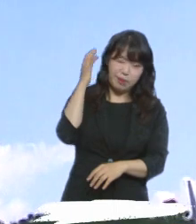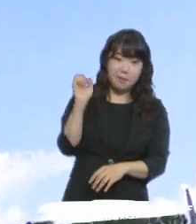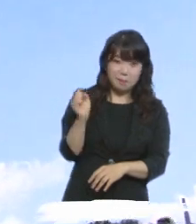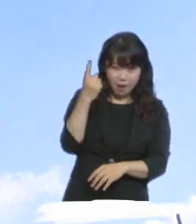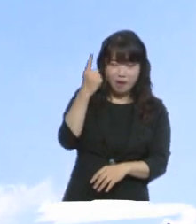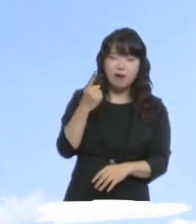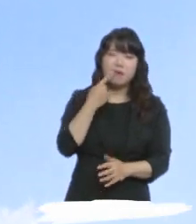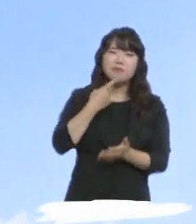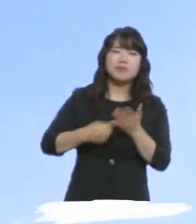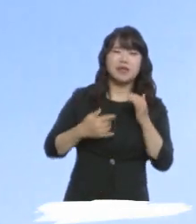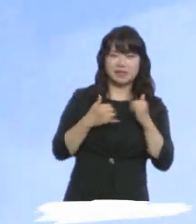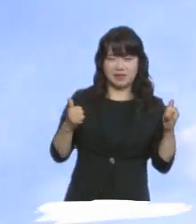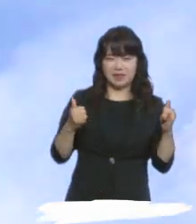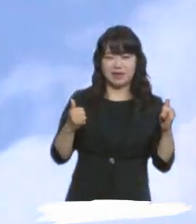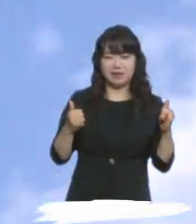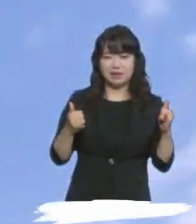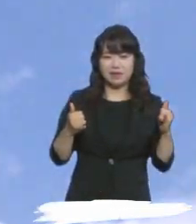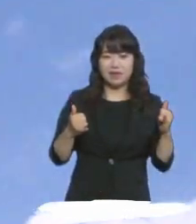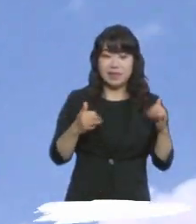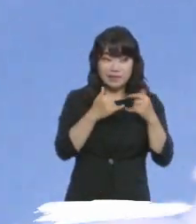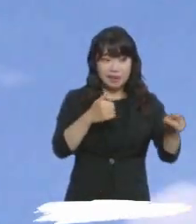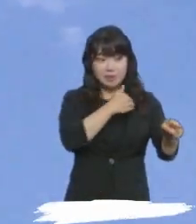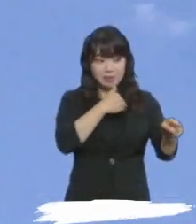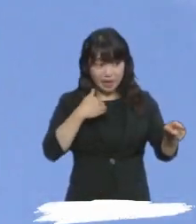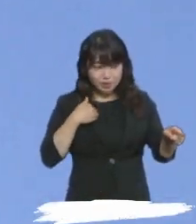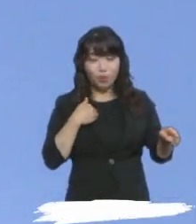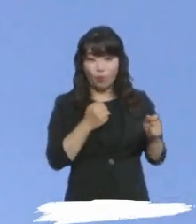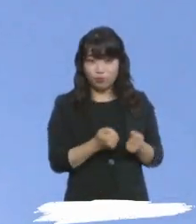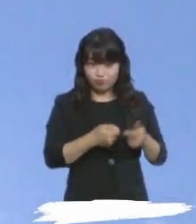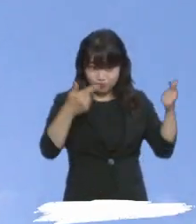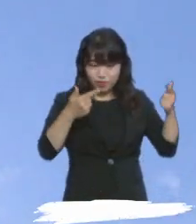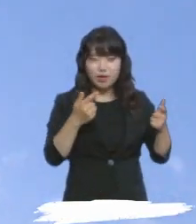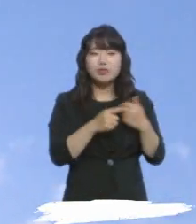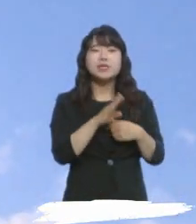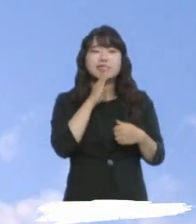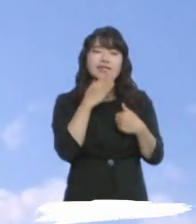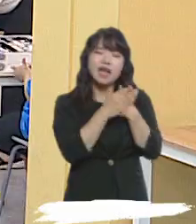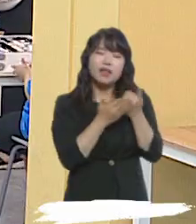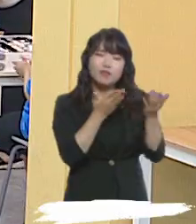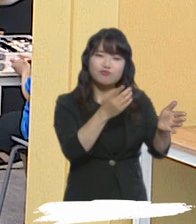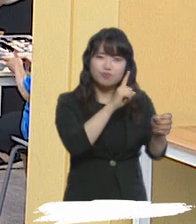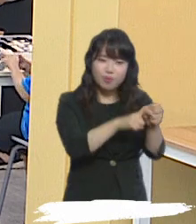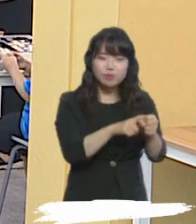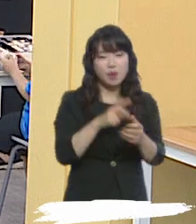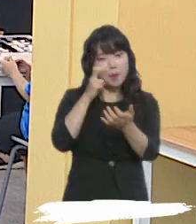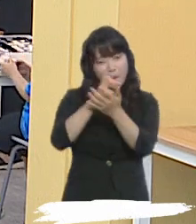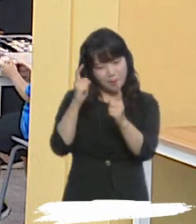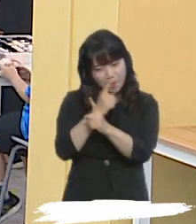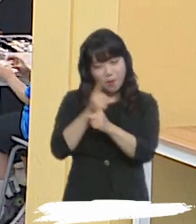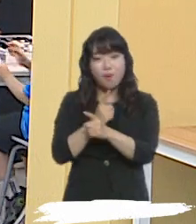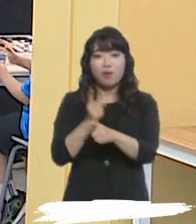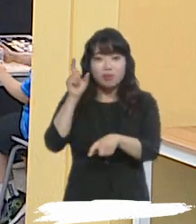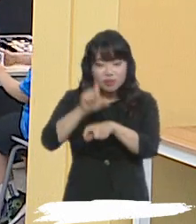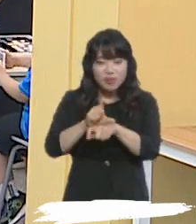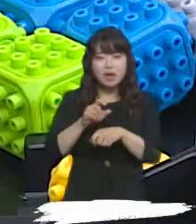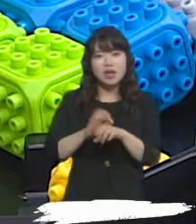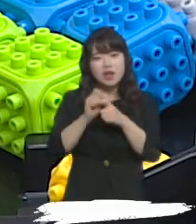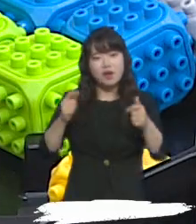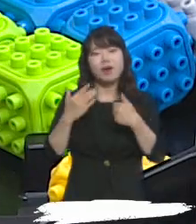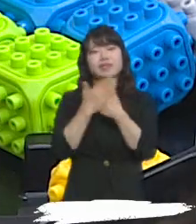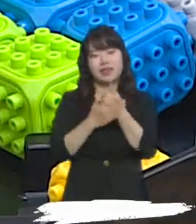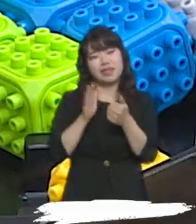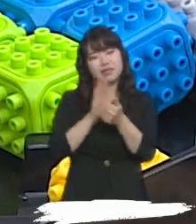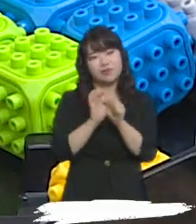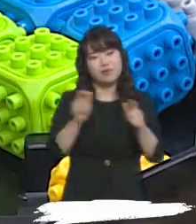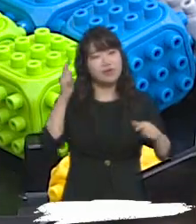있는 피해 주민. 주민 만족도를 높이고 실질적인 혜택이 갈 수 있도록 관련법 개정과 함께 다양한